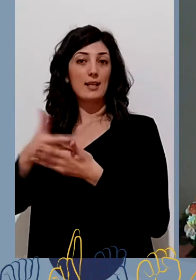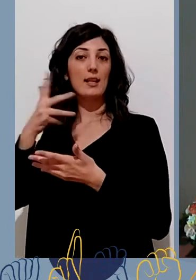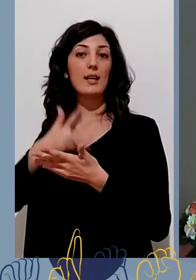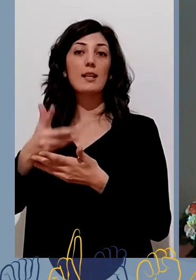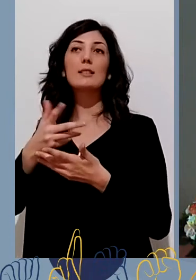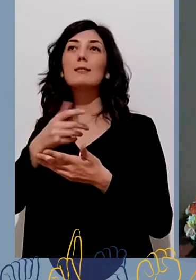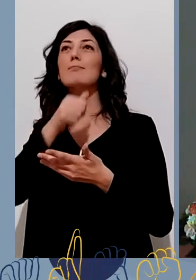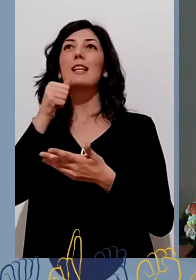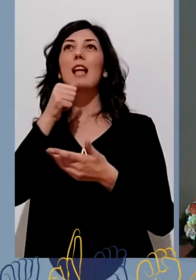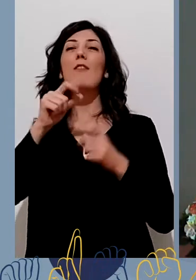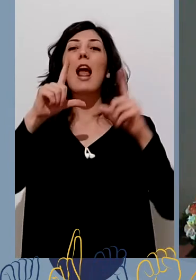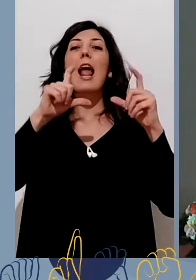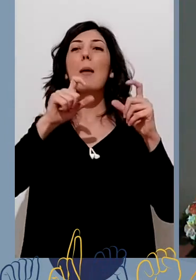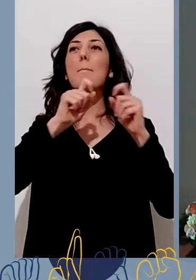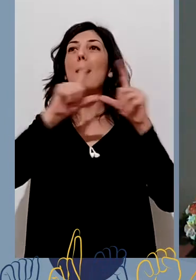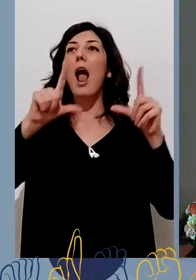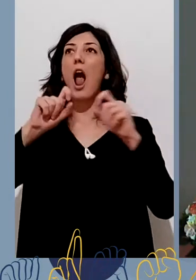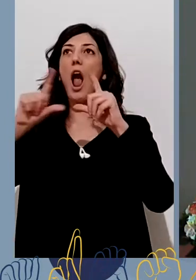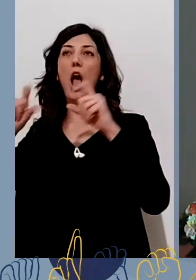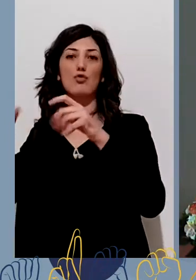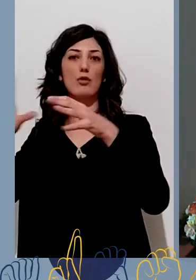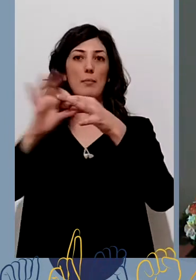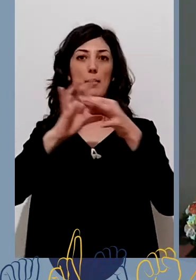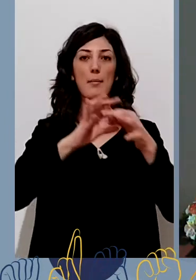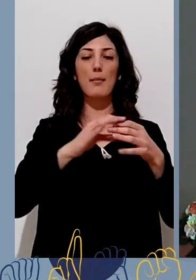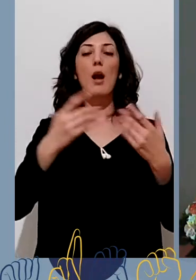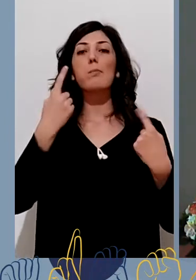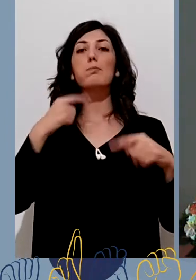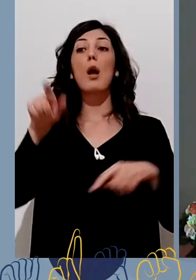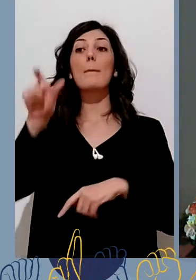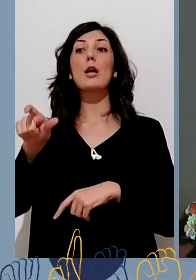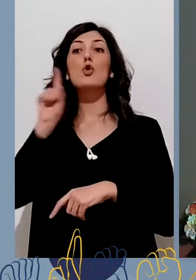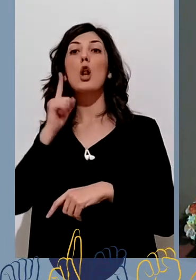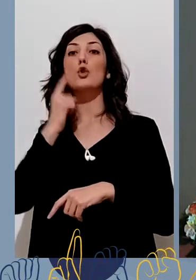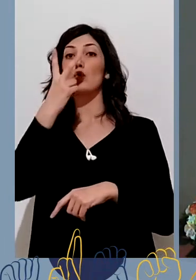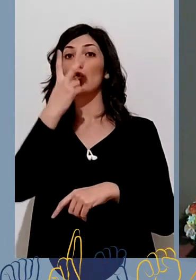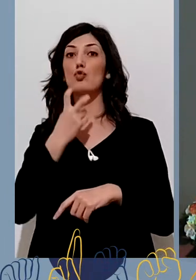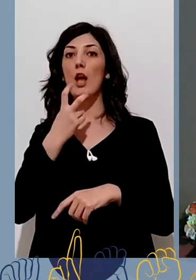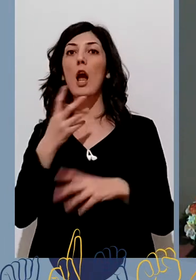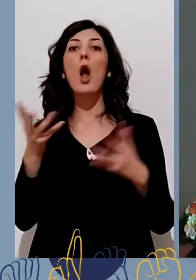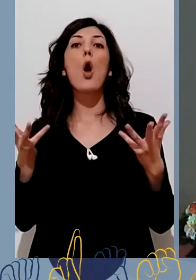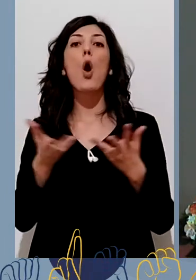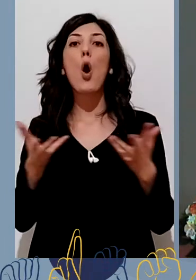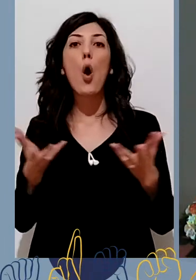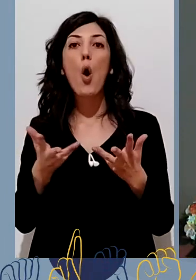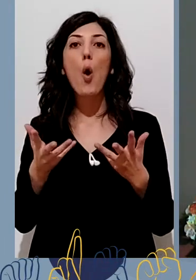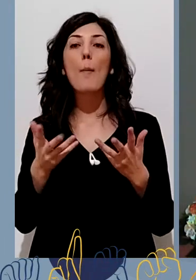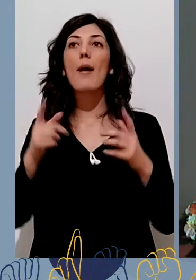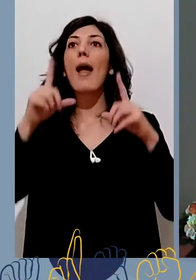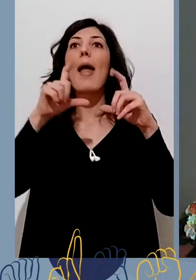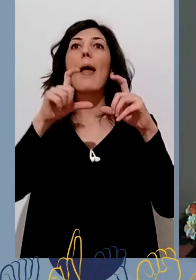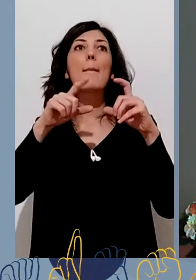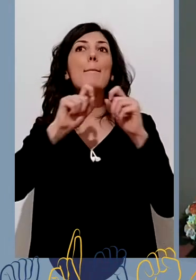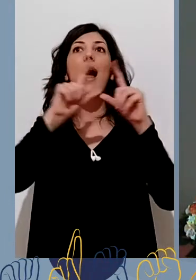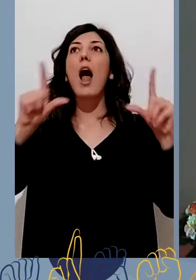immagini. Ora, queste immagini in una persona sordoceca come si possono tradurre? Ecco